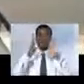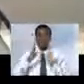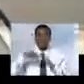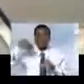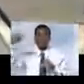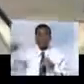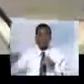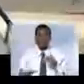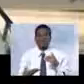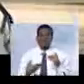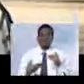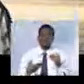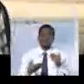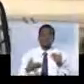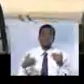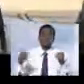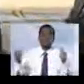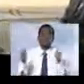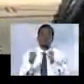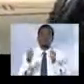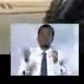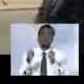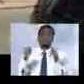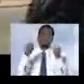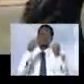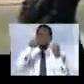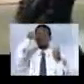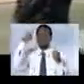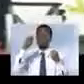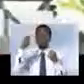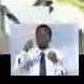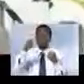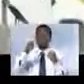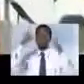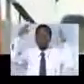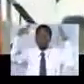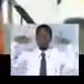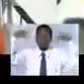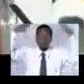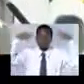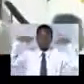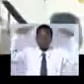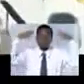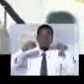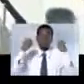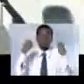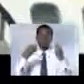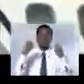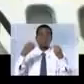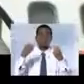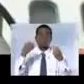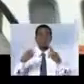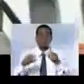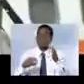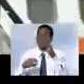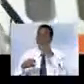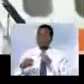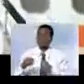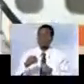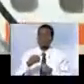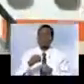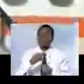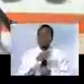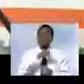accueilli à sa descente d'avion sous des gouttes de pluie, vient prendre part au sommet du BRICS, terme venant des initiales des noms des pays